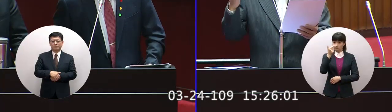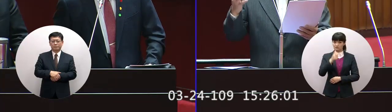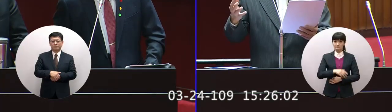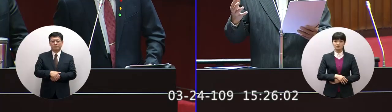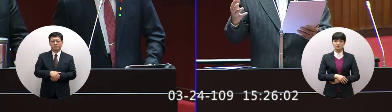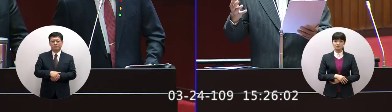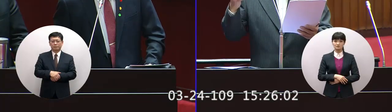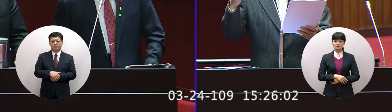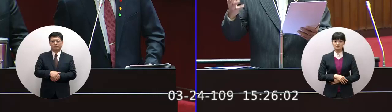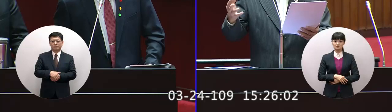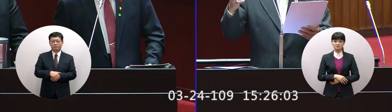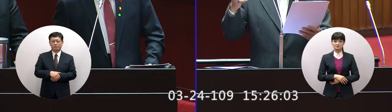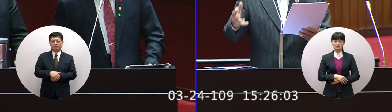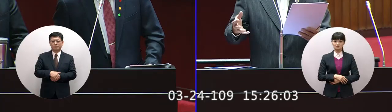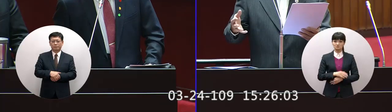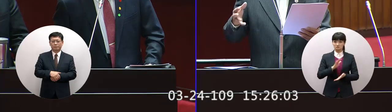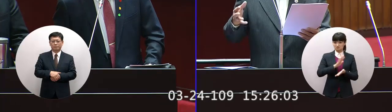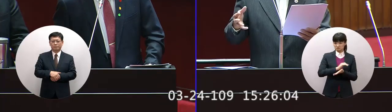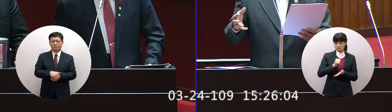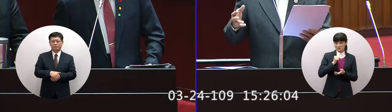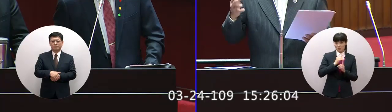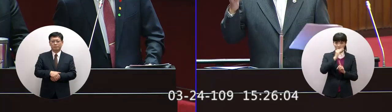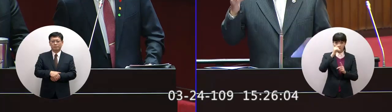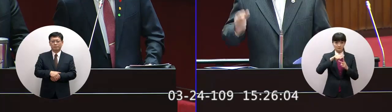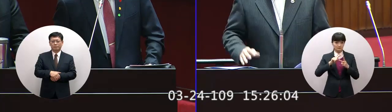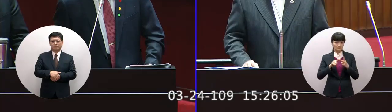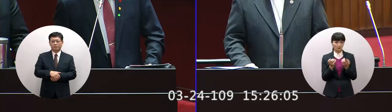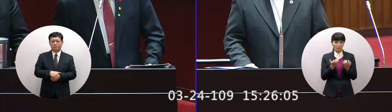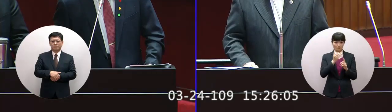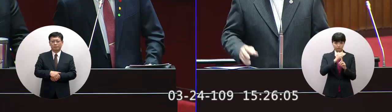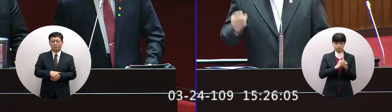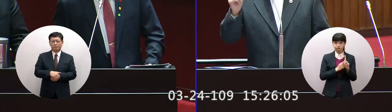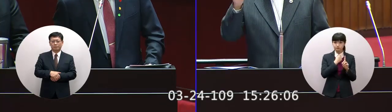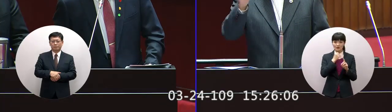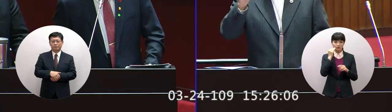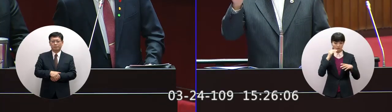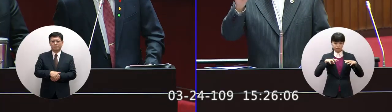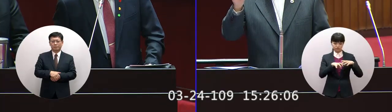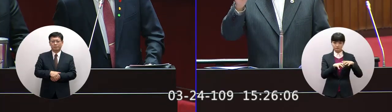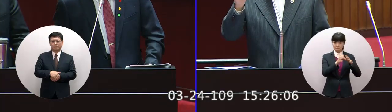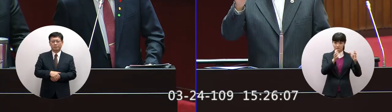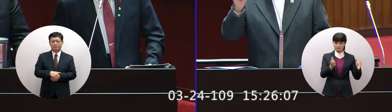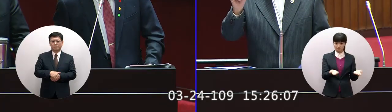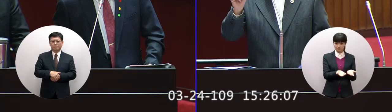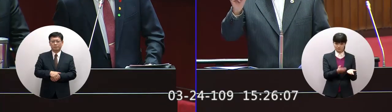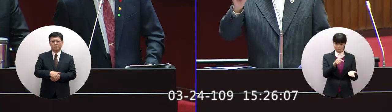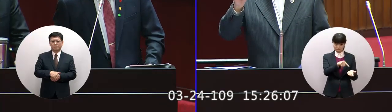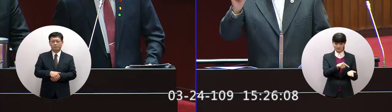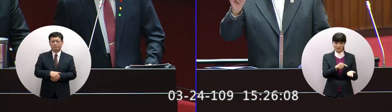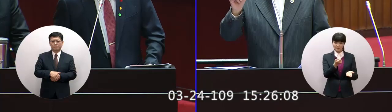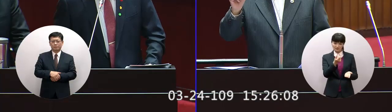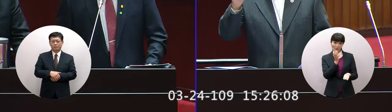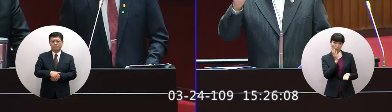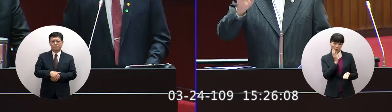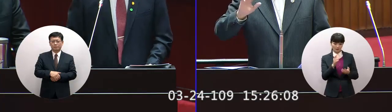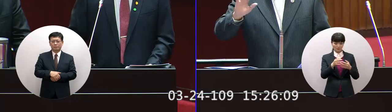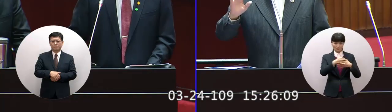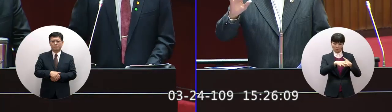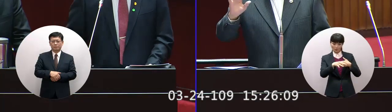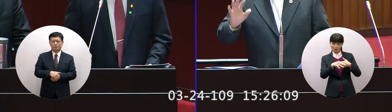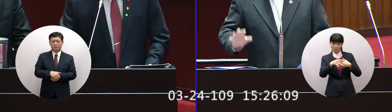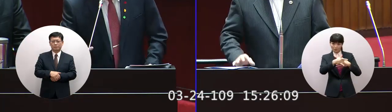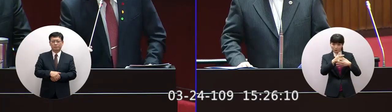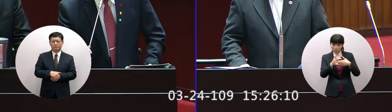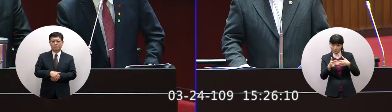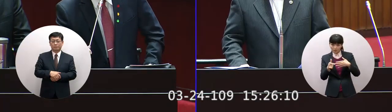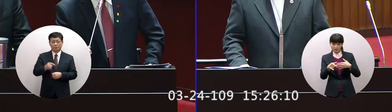它需要是高压、低温的情况下，如果储存槽有任何一点萎失、破裂，它就引